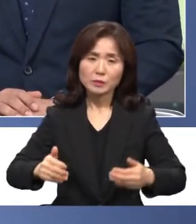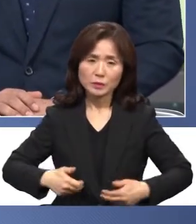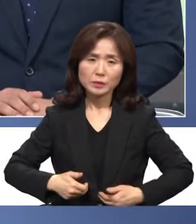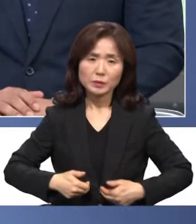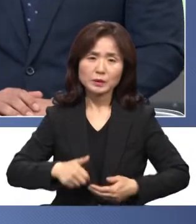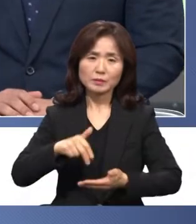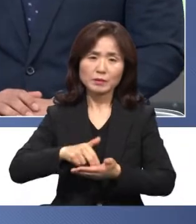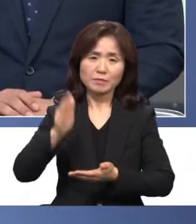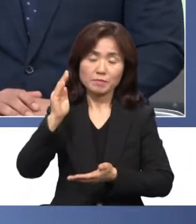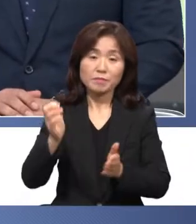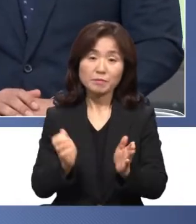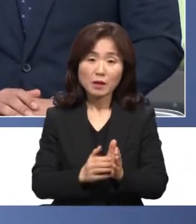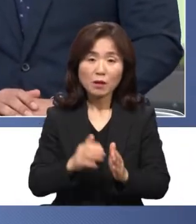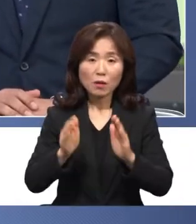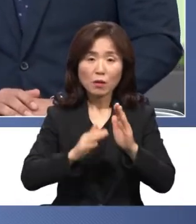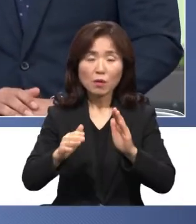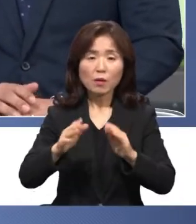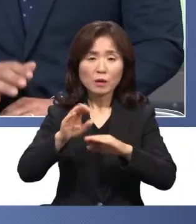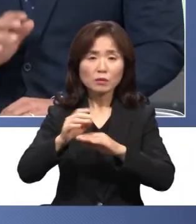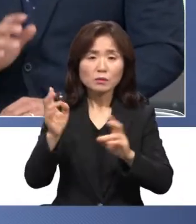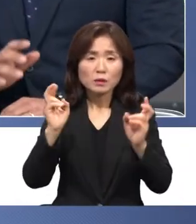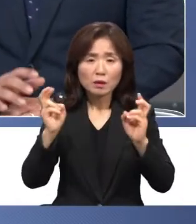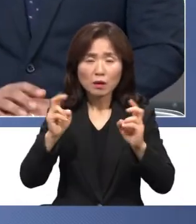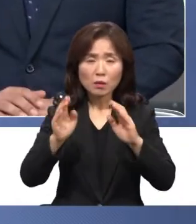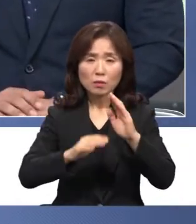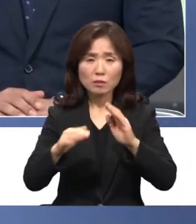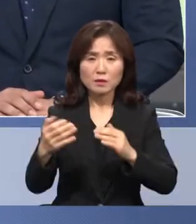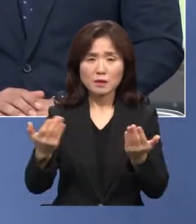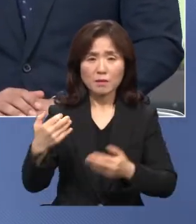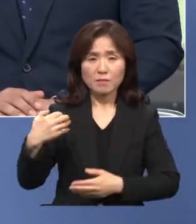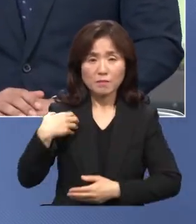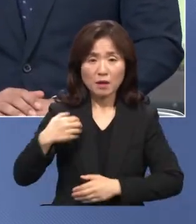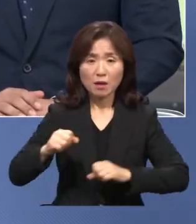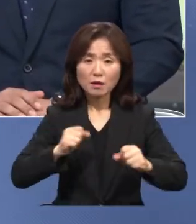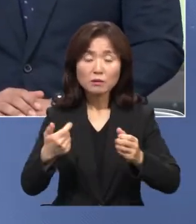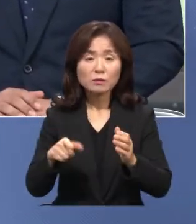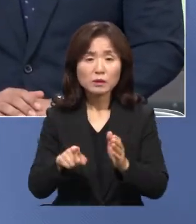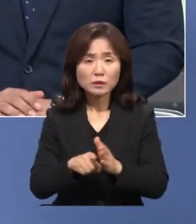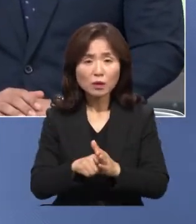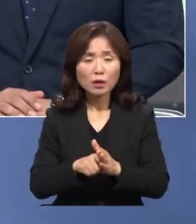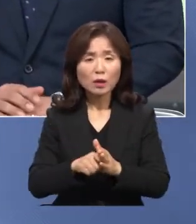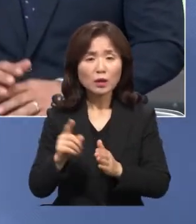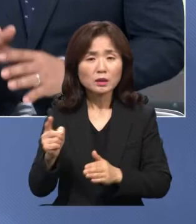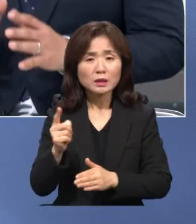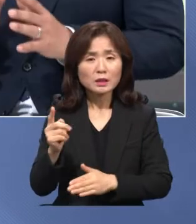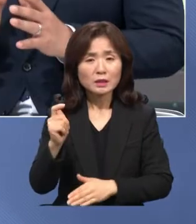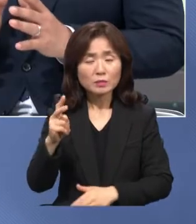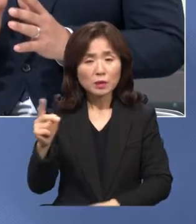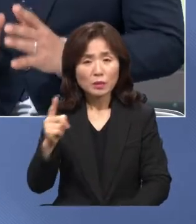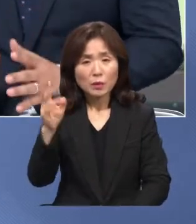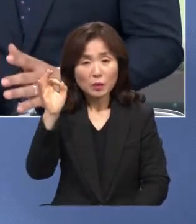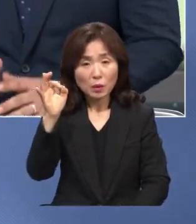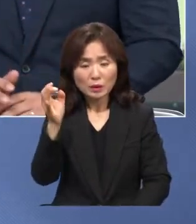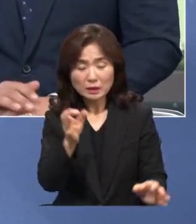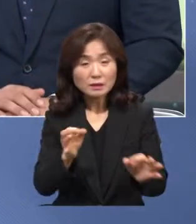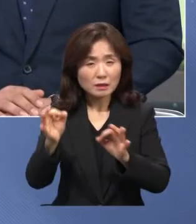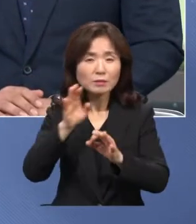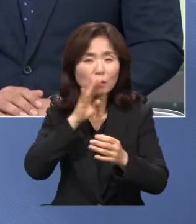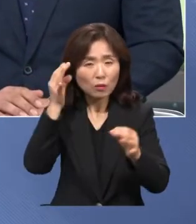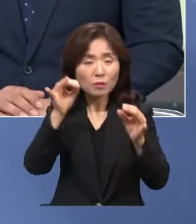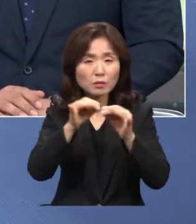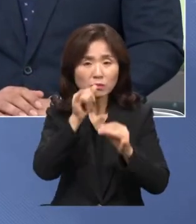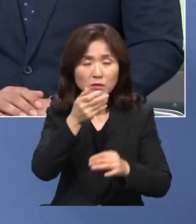냈습니다 공연 방송사가 공적 책무를 다하기 위해서 불가피하게 수신료를 인상해야 한다는 점은 공감을 하지만 는데